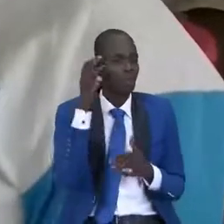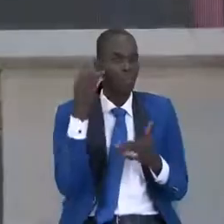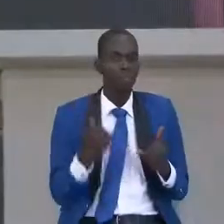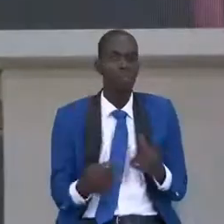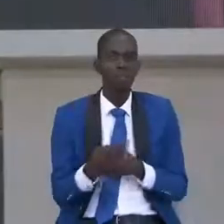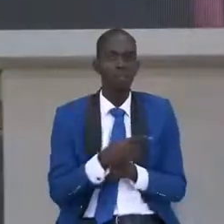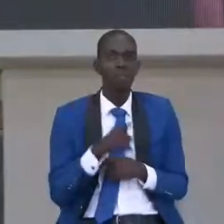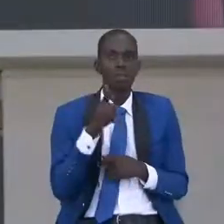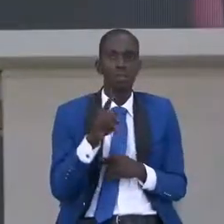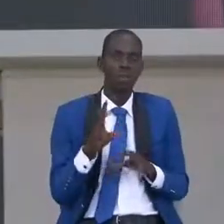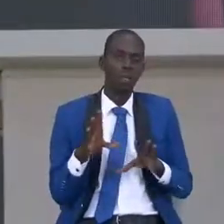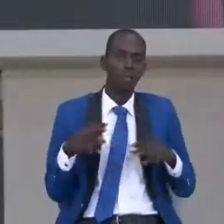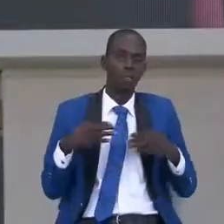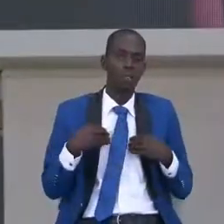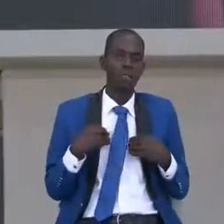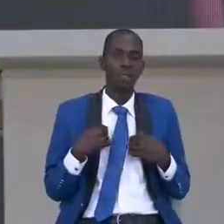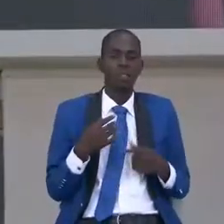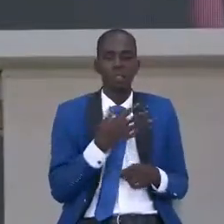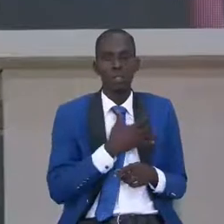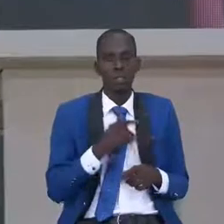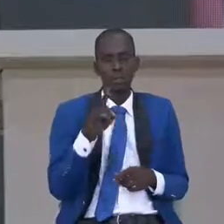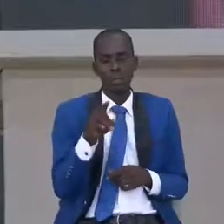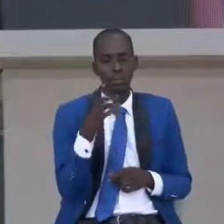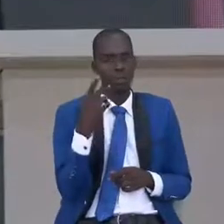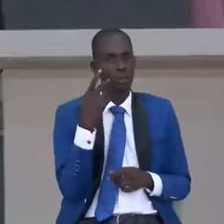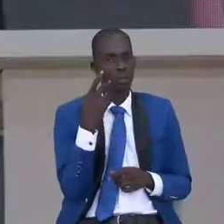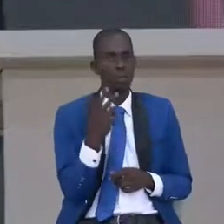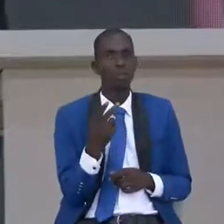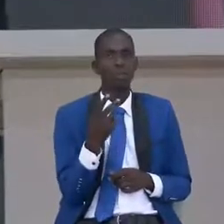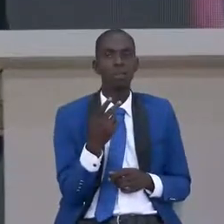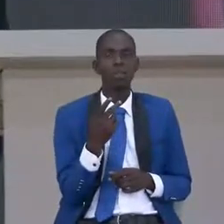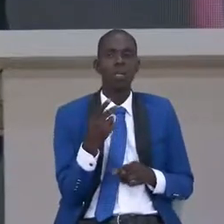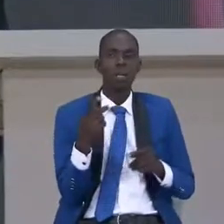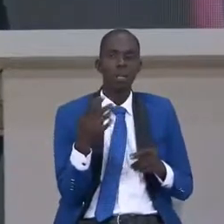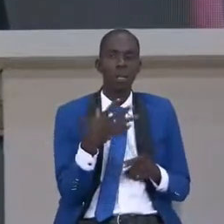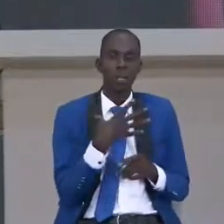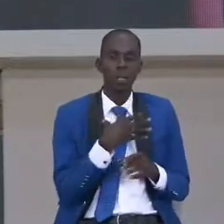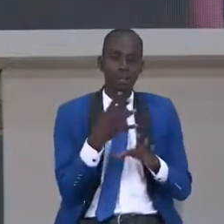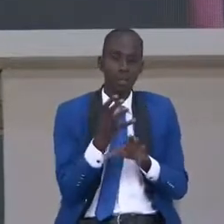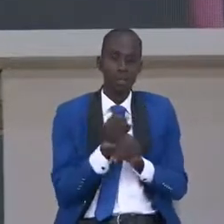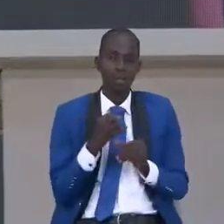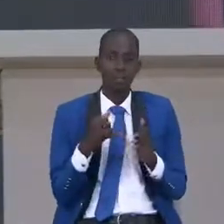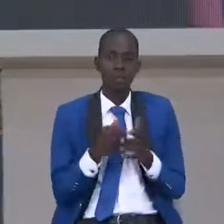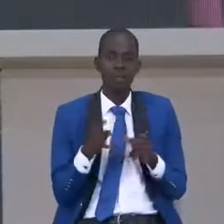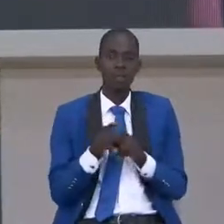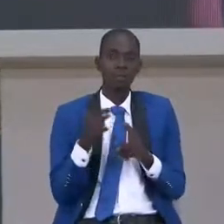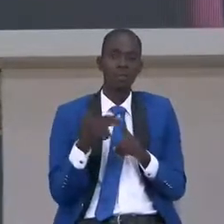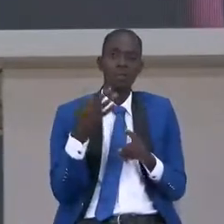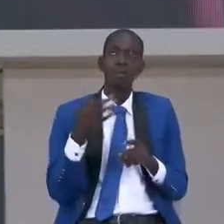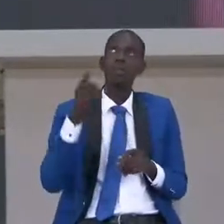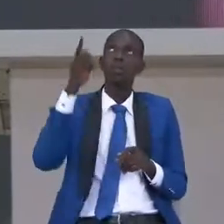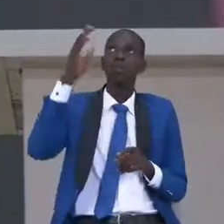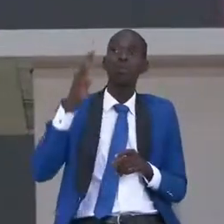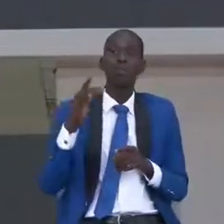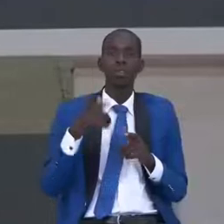tu acceptes et tu reçois comme la parole de Dieu va commencer à